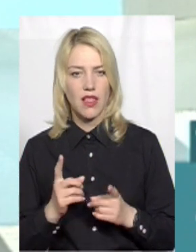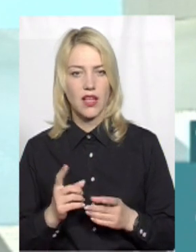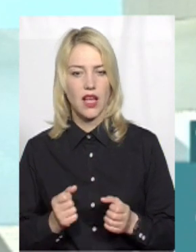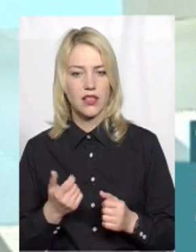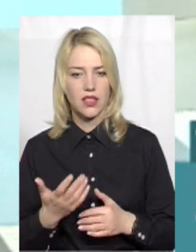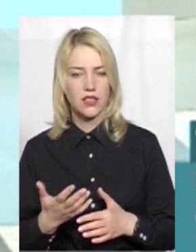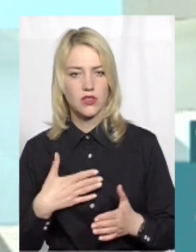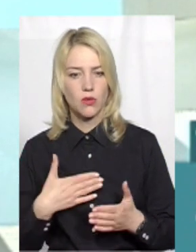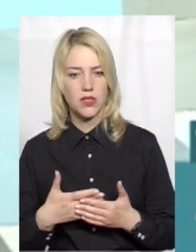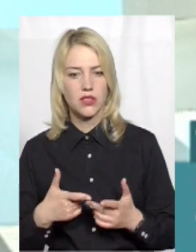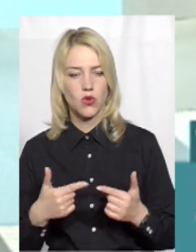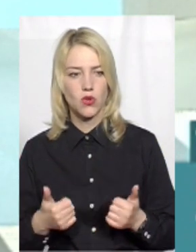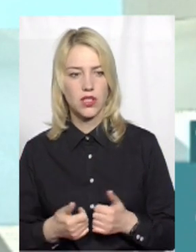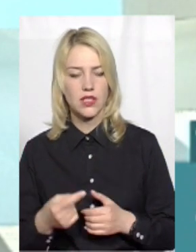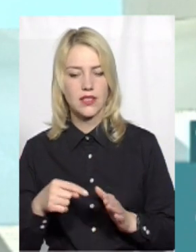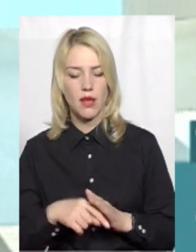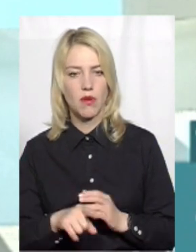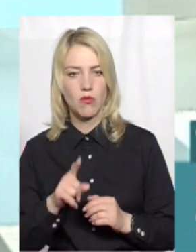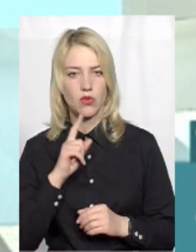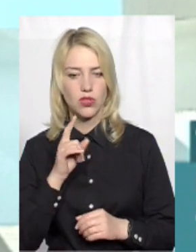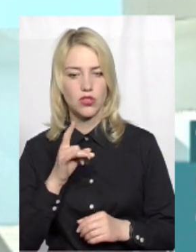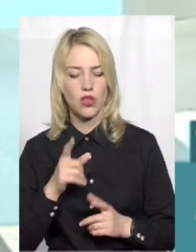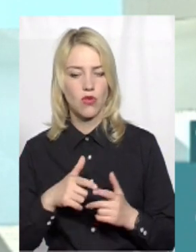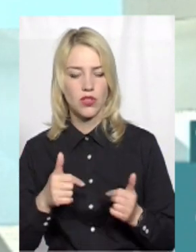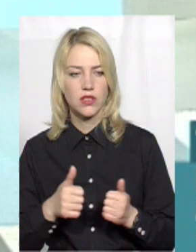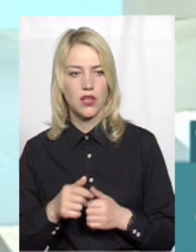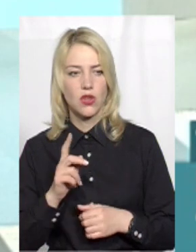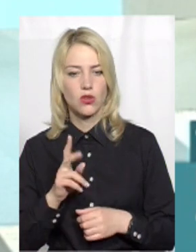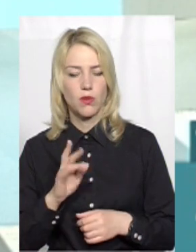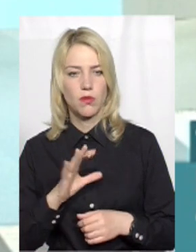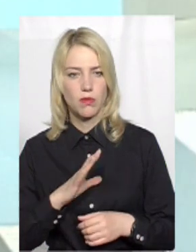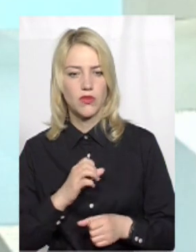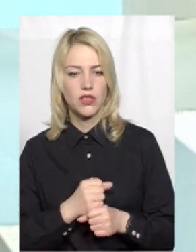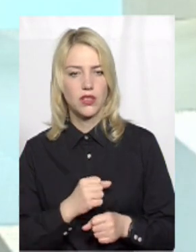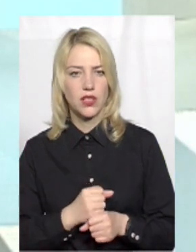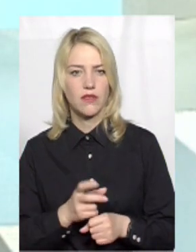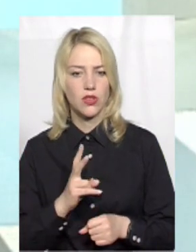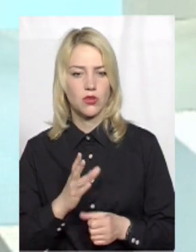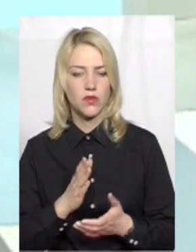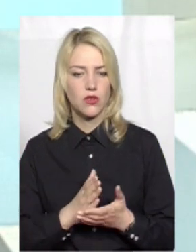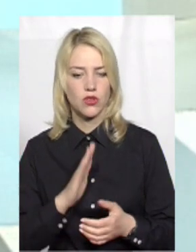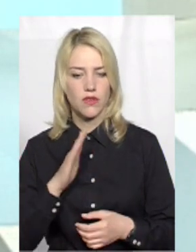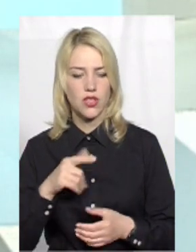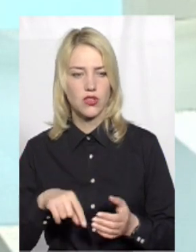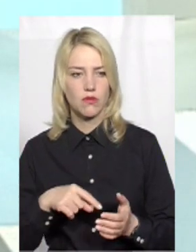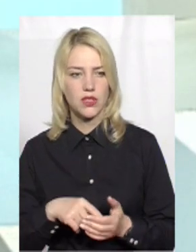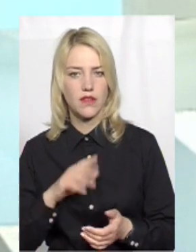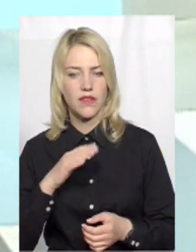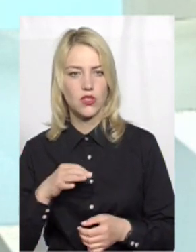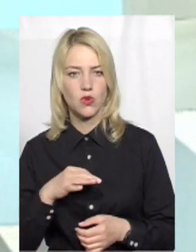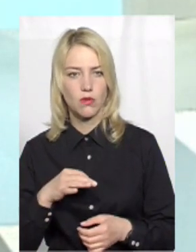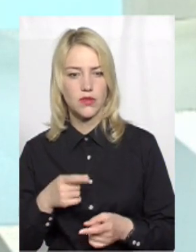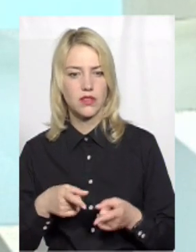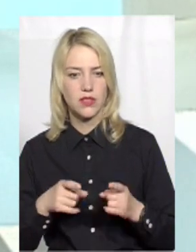кількість громадських організацій, саме молодіжних організацій, які були би дієві, які знаходилися в нашому місті та нашій області. Тому